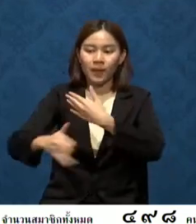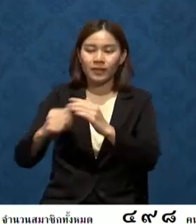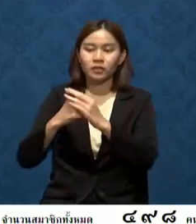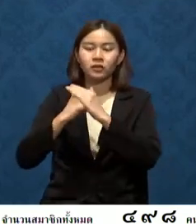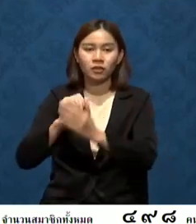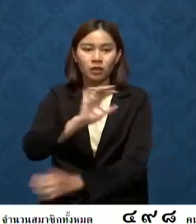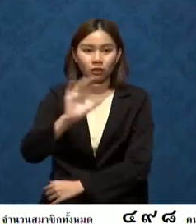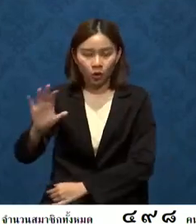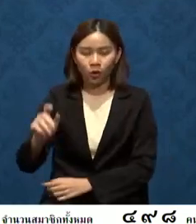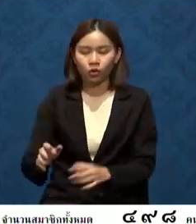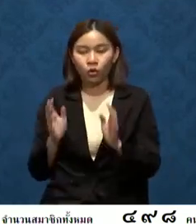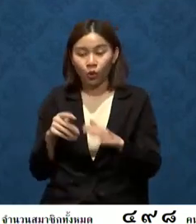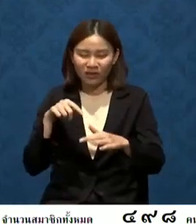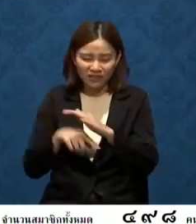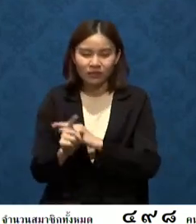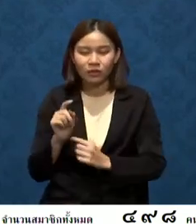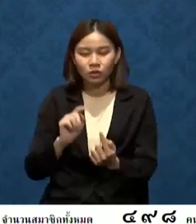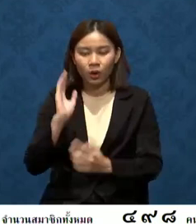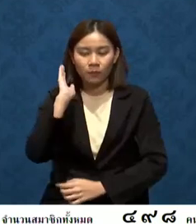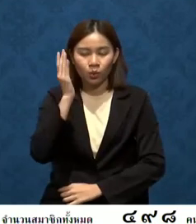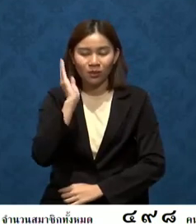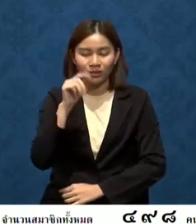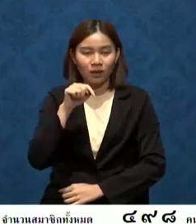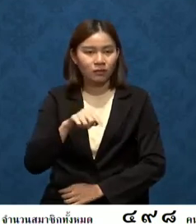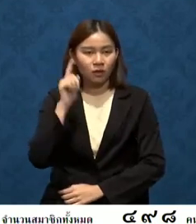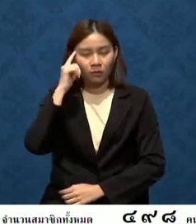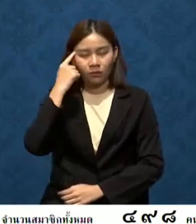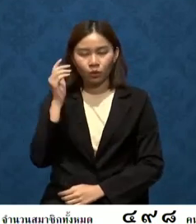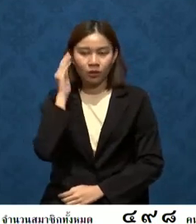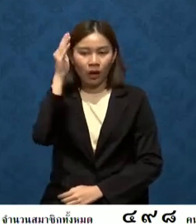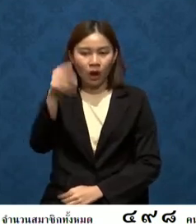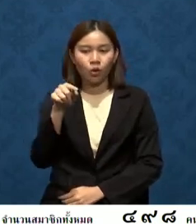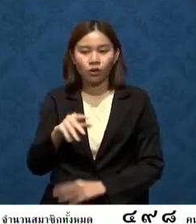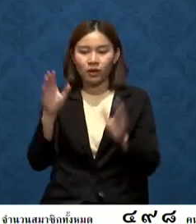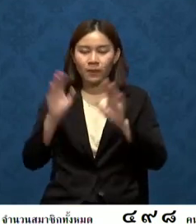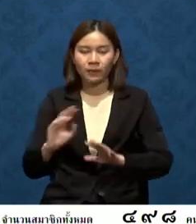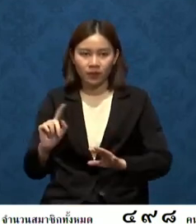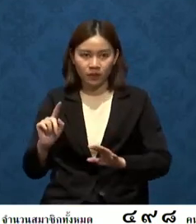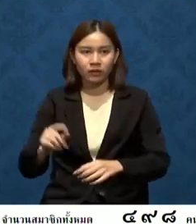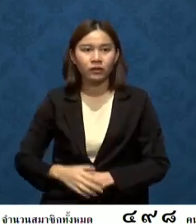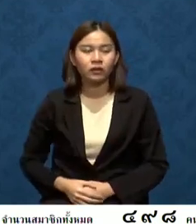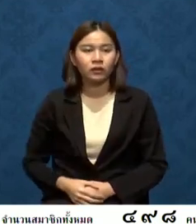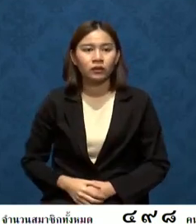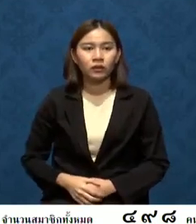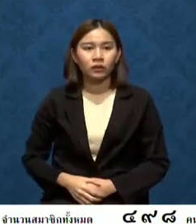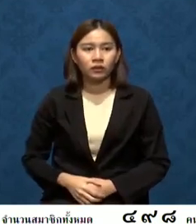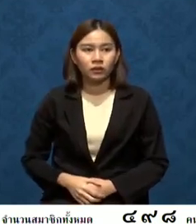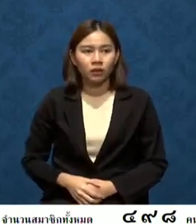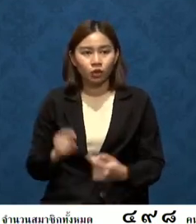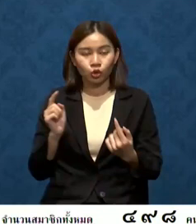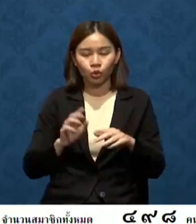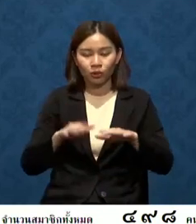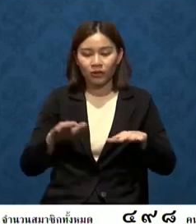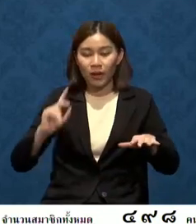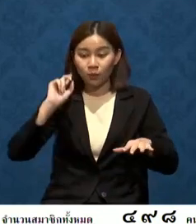พาะผู้ลี้ภัยคนผู้ชายเนี่ยนะซึ่งเราก็ไม่รู้ว่าอนาคตของเขาจะเป็นยังไงและอีกส่วนหนึ่งนะครับที่เป็นเด็กและผู้หญิง